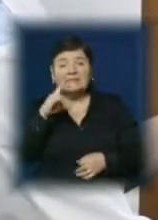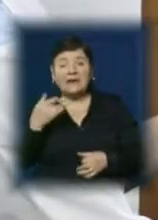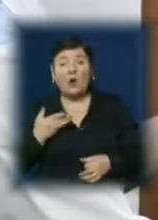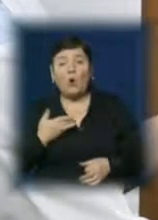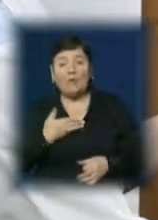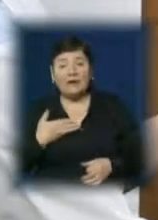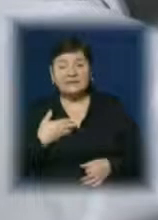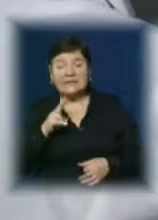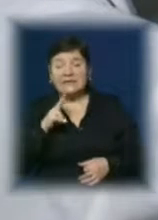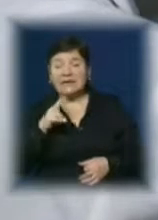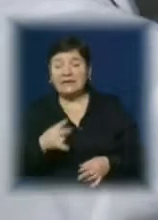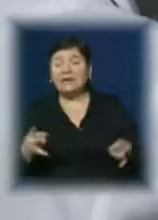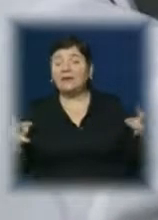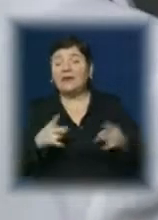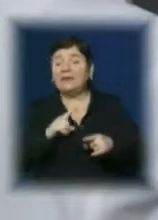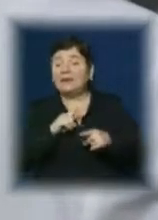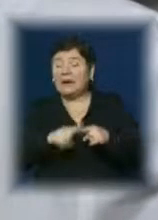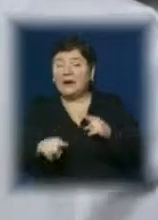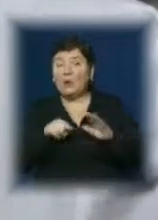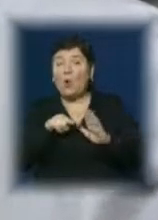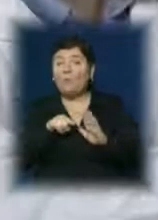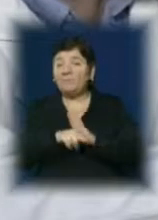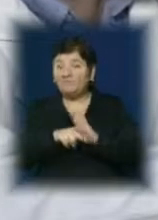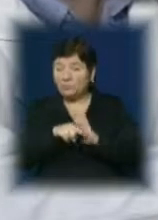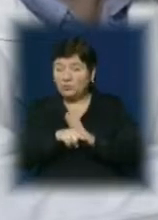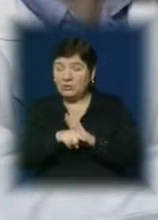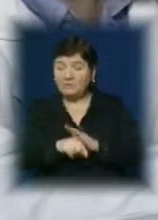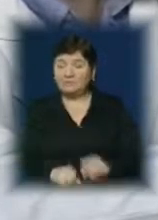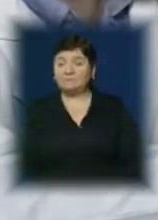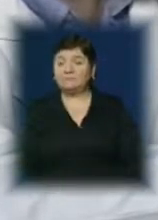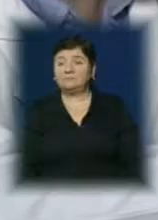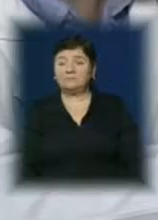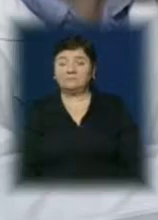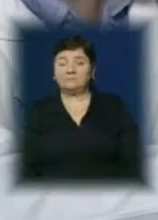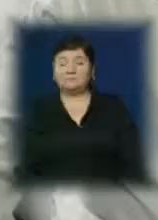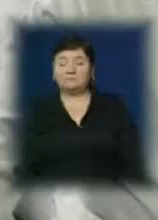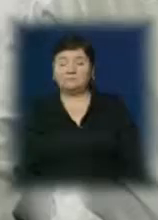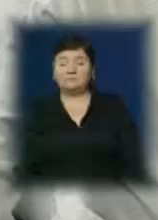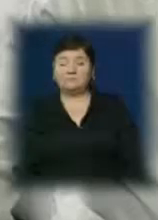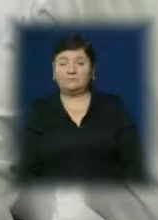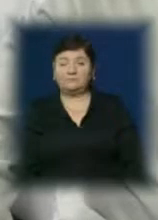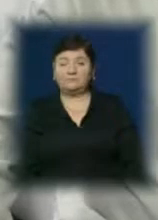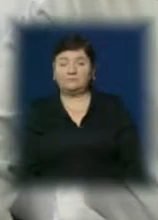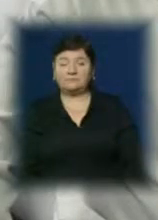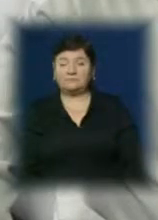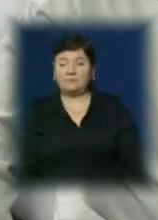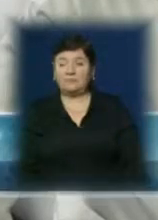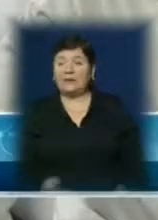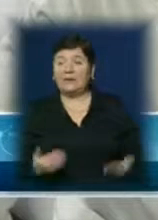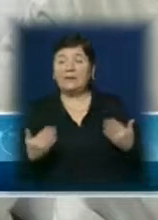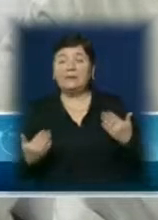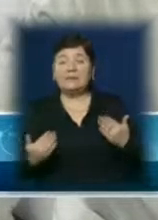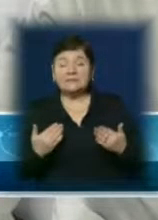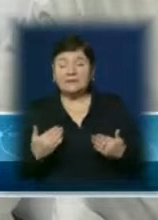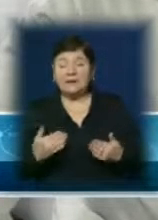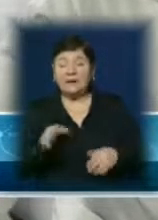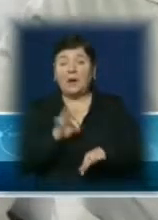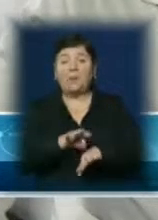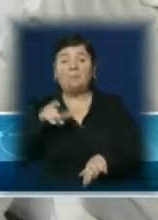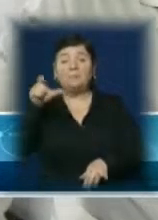необхідності проводитимуть оперативне лікування. Днями провідний фахівець з питань патології сітківки ока Інституту Філатова